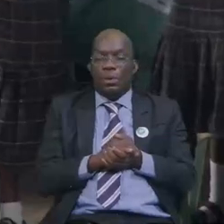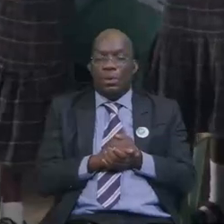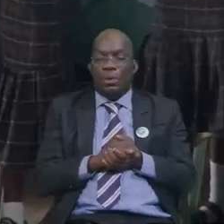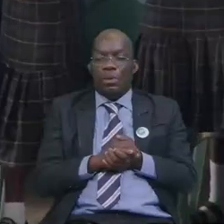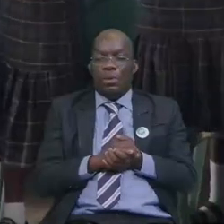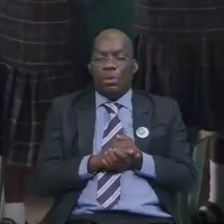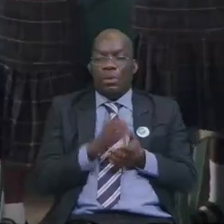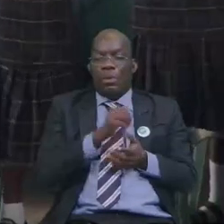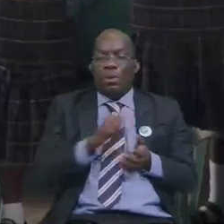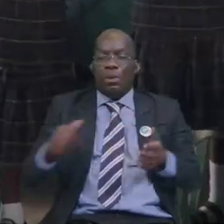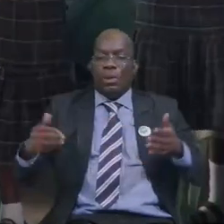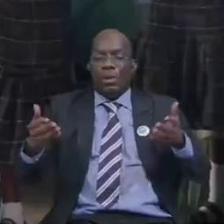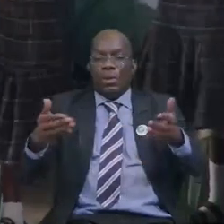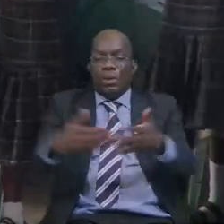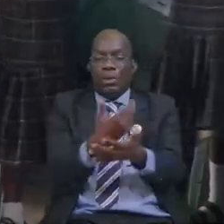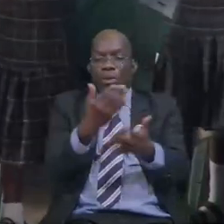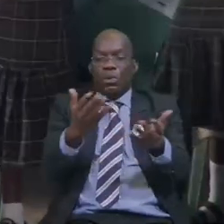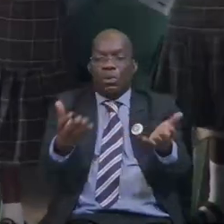un nouveau désir